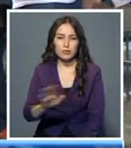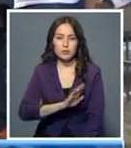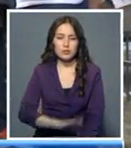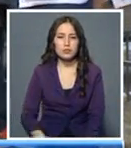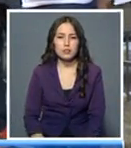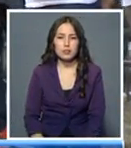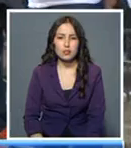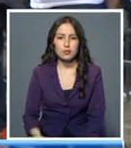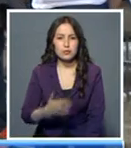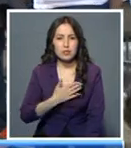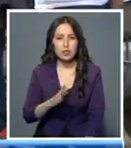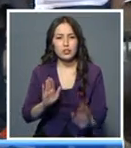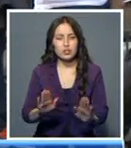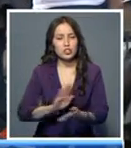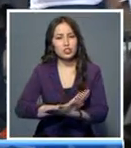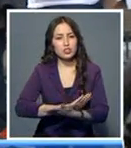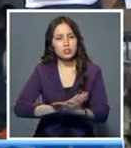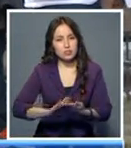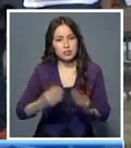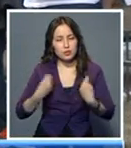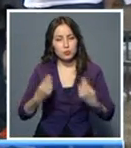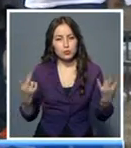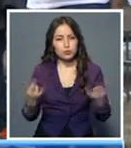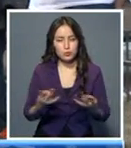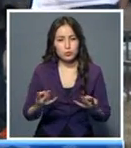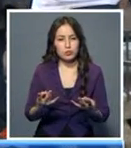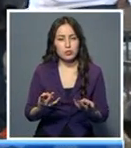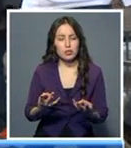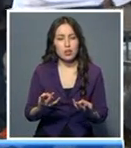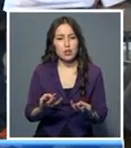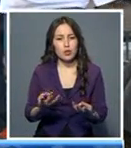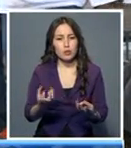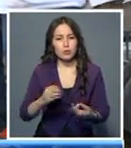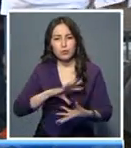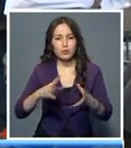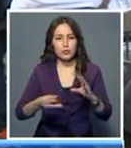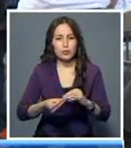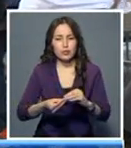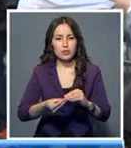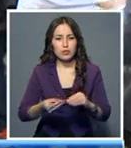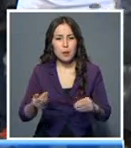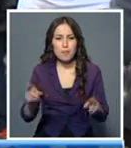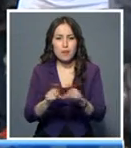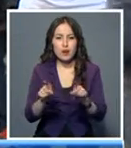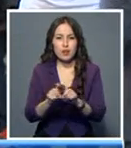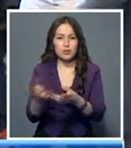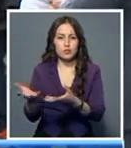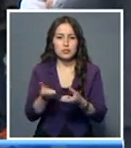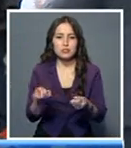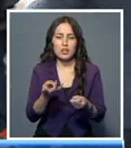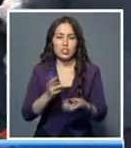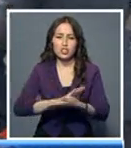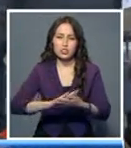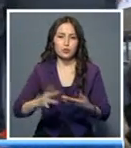Бізге тек қана жаңағы таза киім кешек, сонымен бірге бүкіл жаңағы товар группасының барлығы магазиннен келу керек деп. Бұл